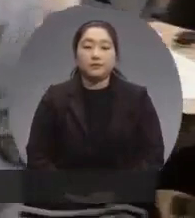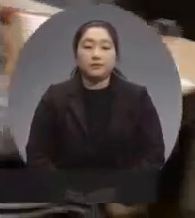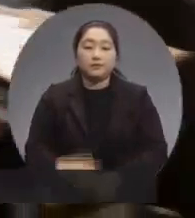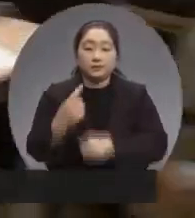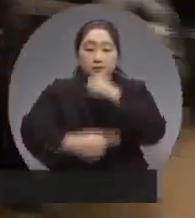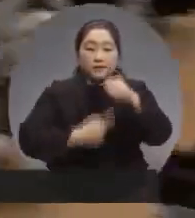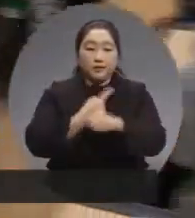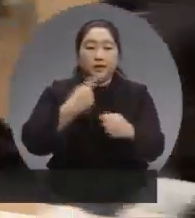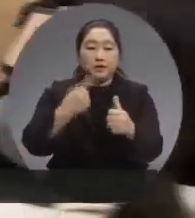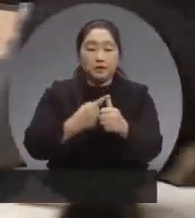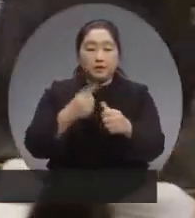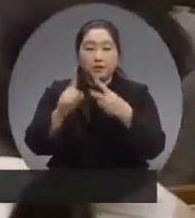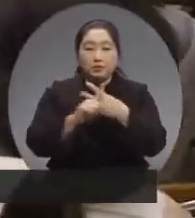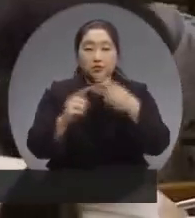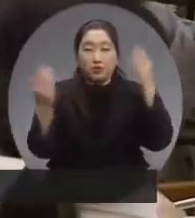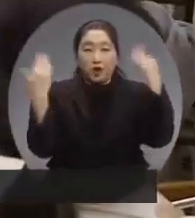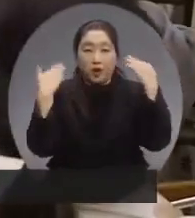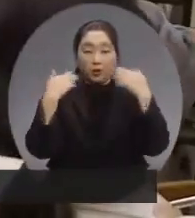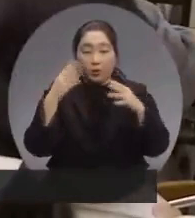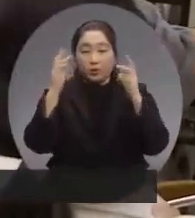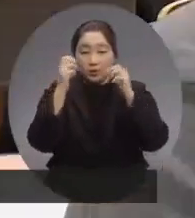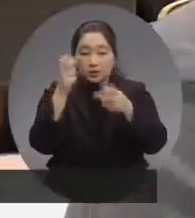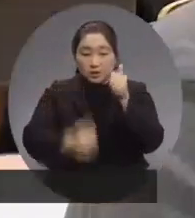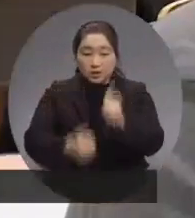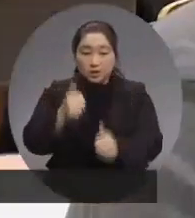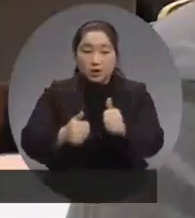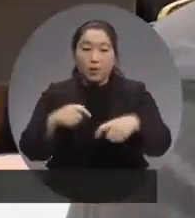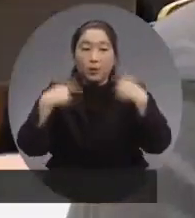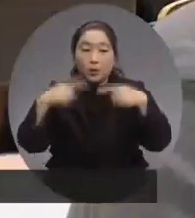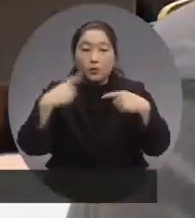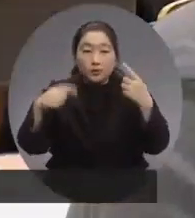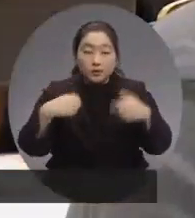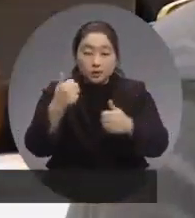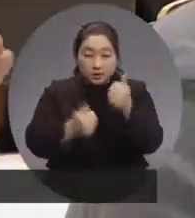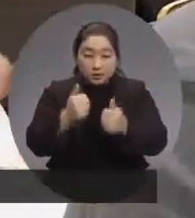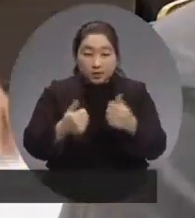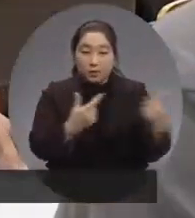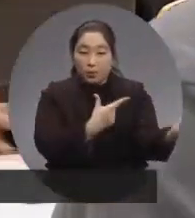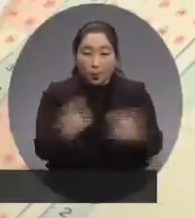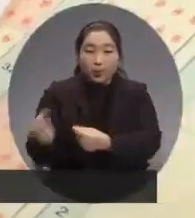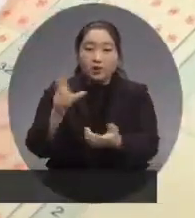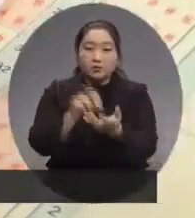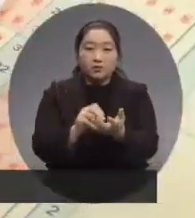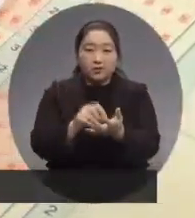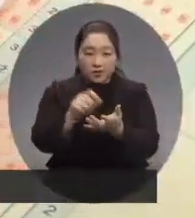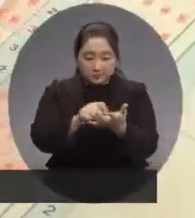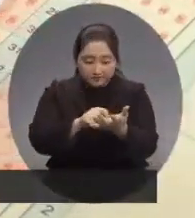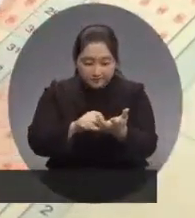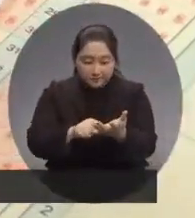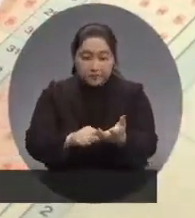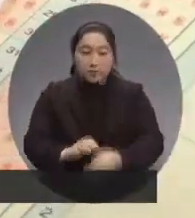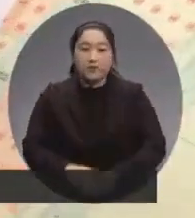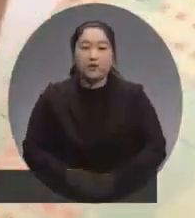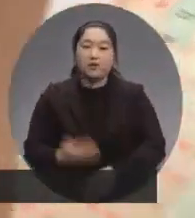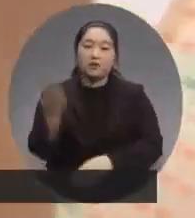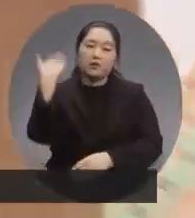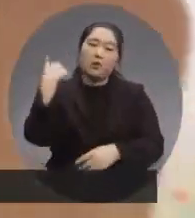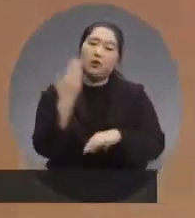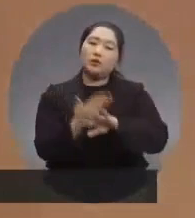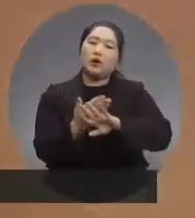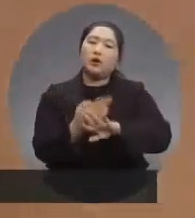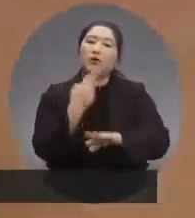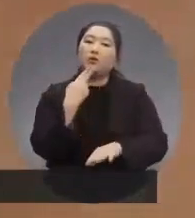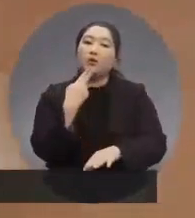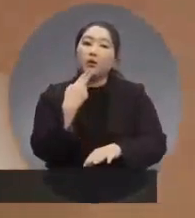1년에 한 번 보는 중학교 진단검사. 종이 시험지로 모두 같은 문제를 풉니다. 기존과 다를 바 없어